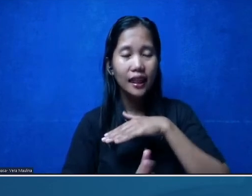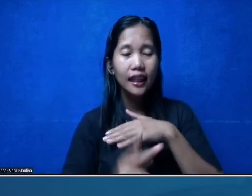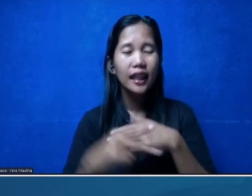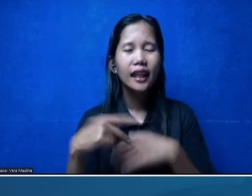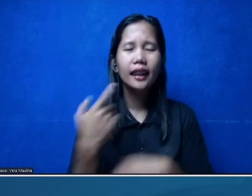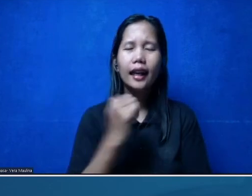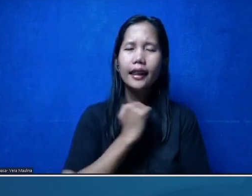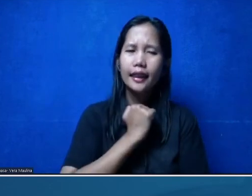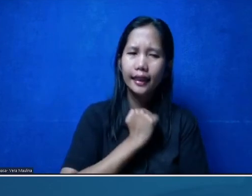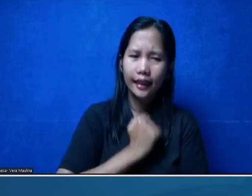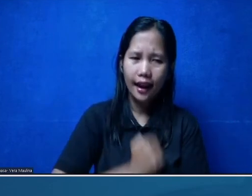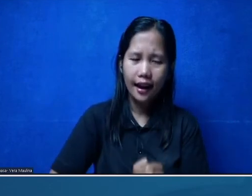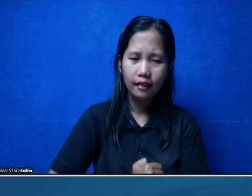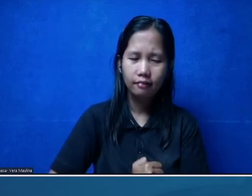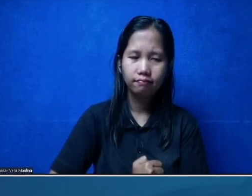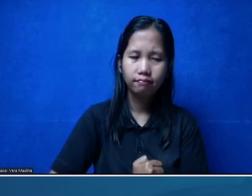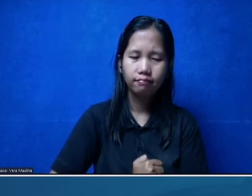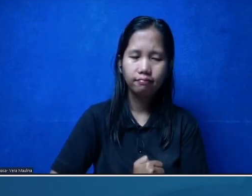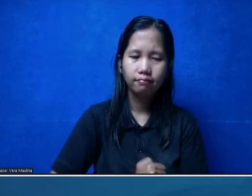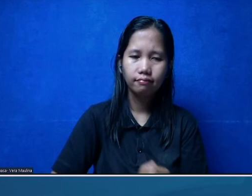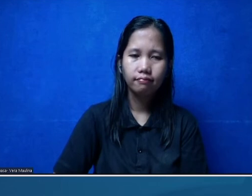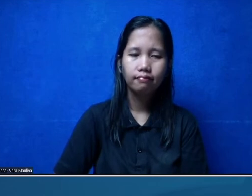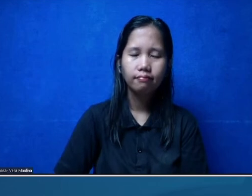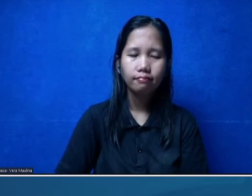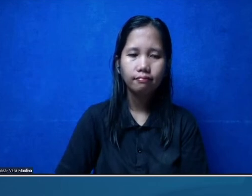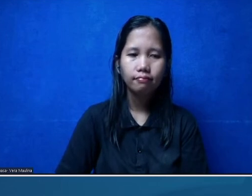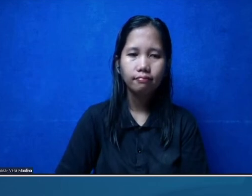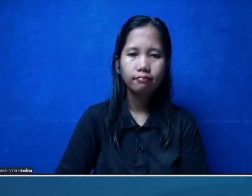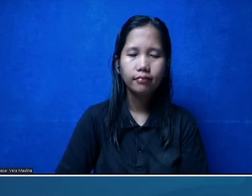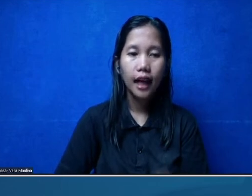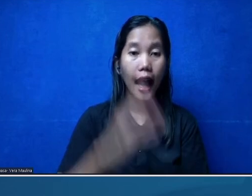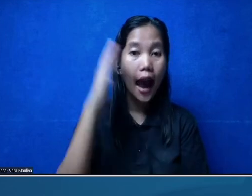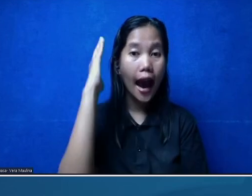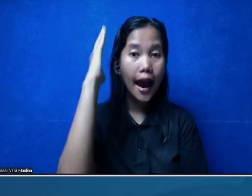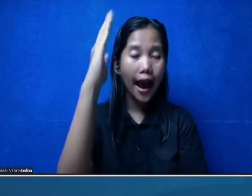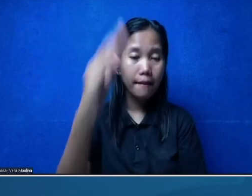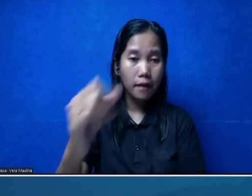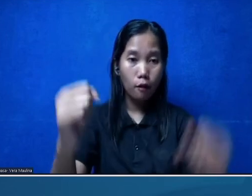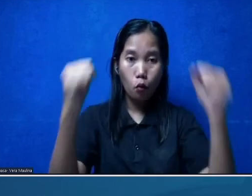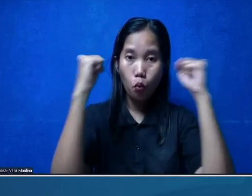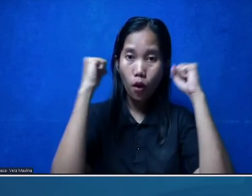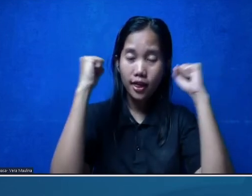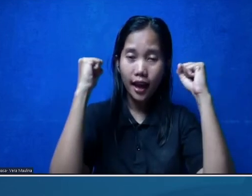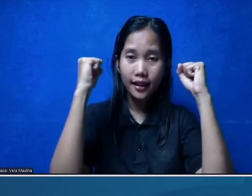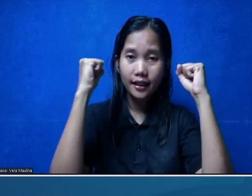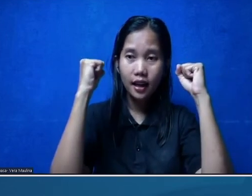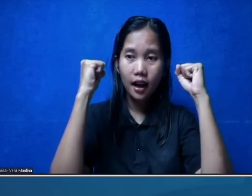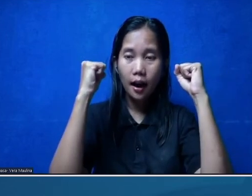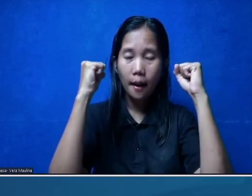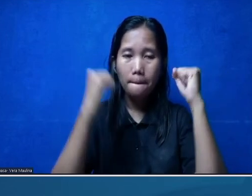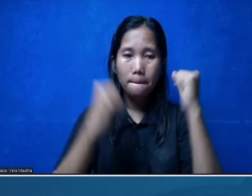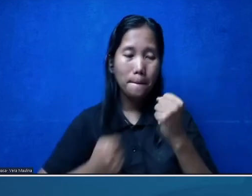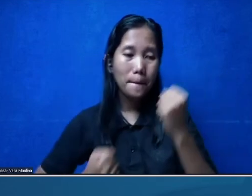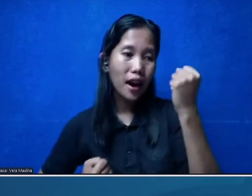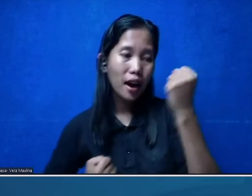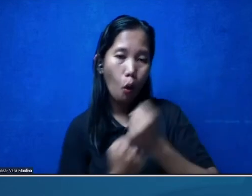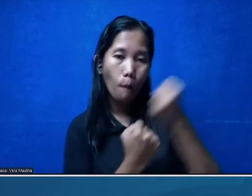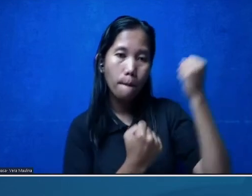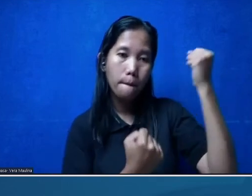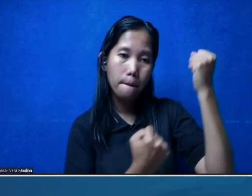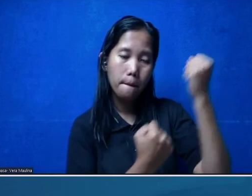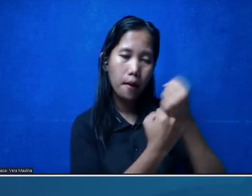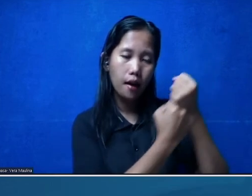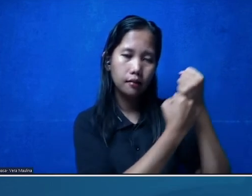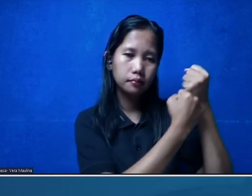akan menguatkan mengokohkan dan menopang kita sehingga kita menang dan akhirnya sudah saudara Ketika